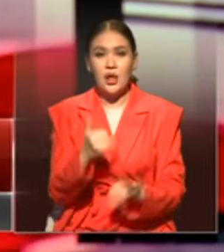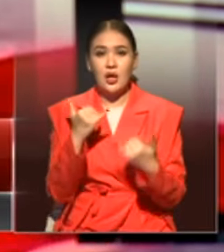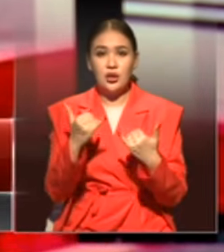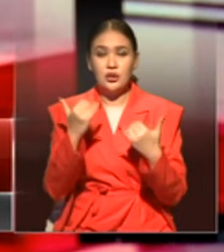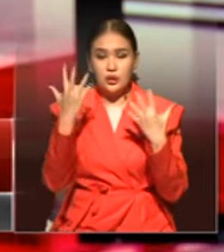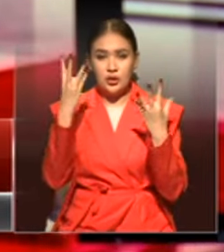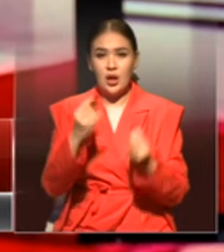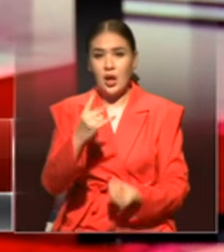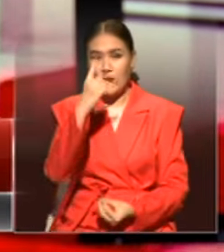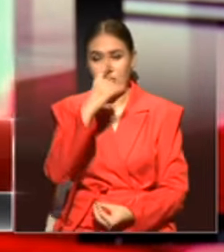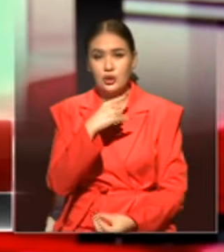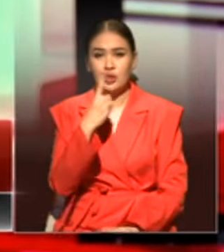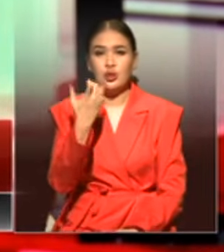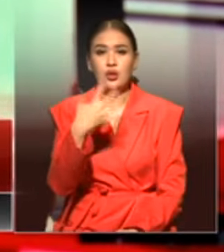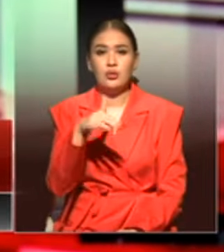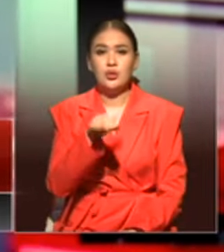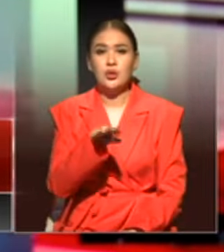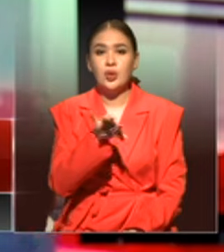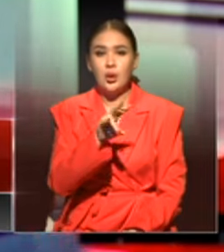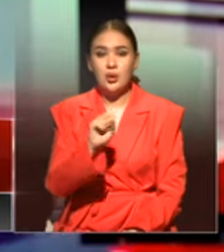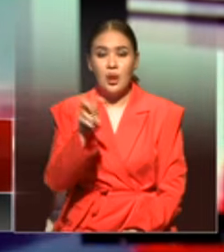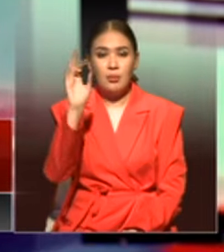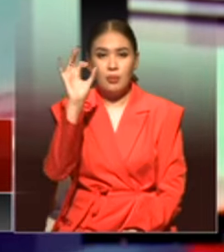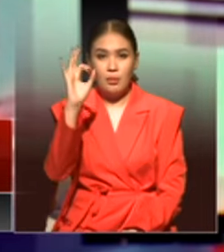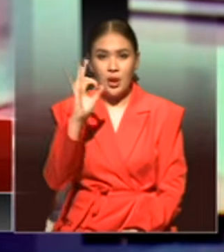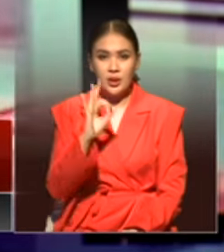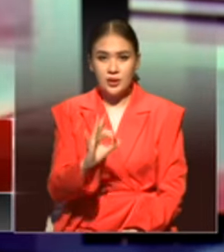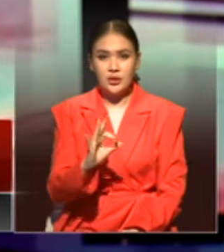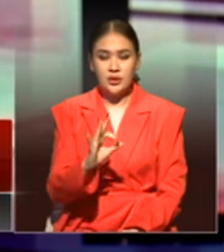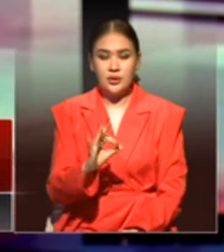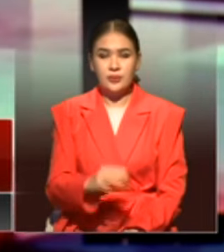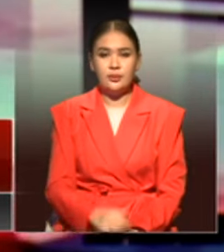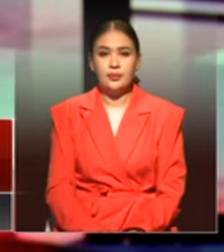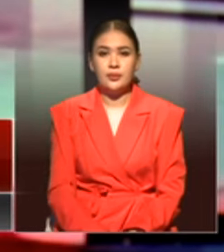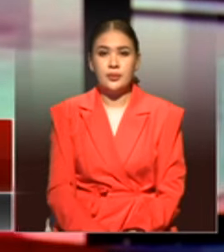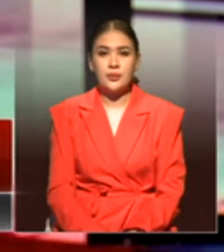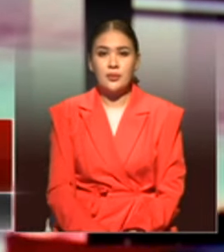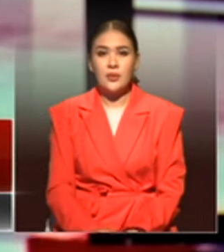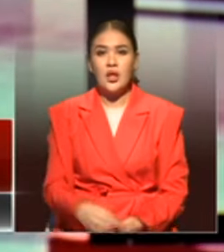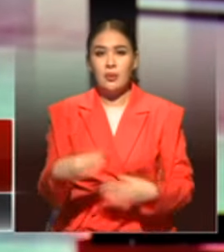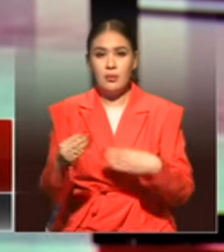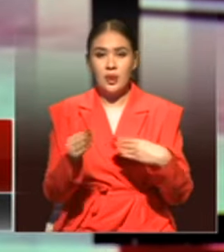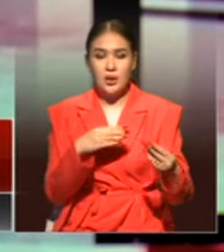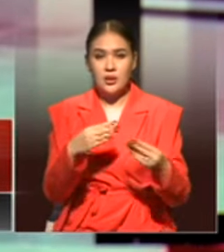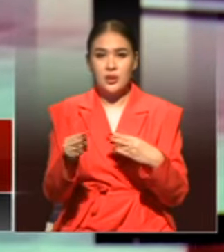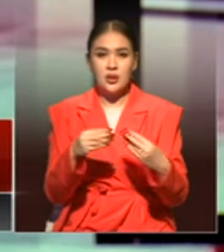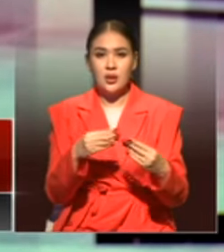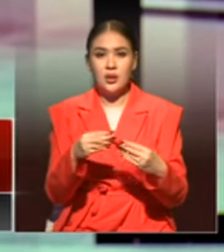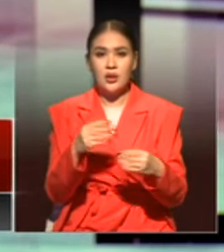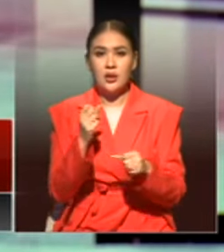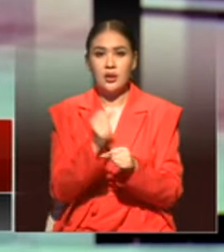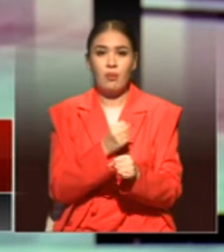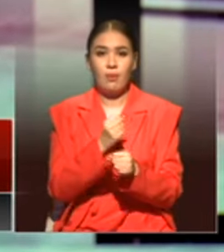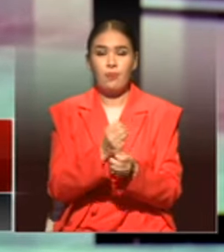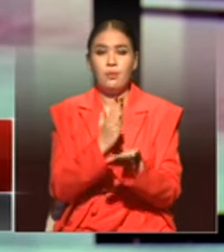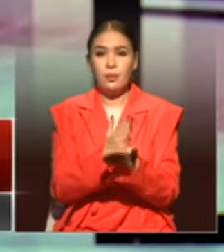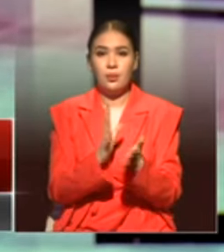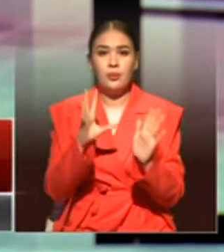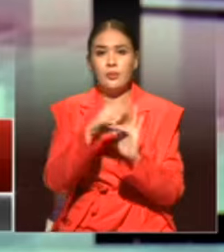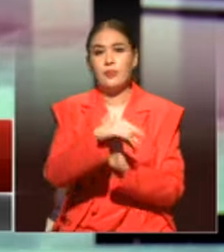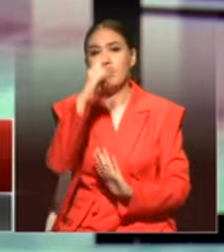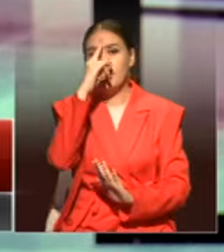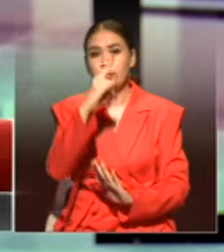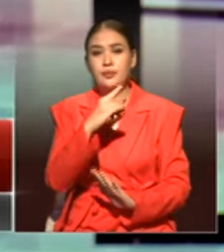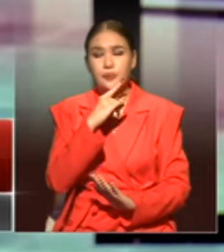Қазақстанда 150 мың тоннаға жуық не пластик өнімдер кіреді және өндіріледі